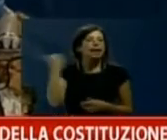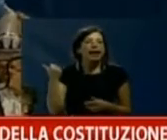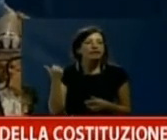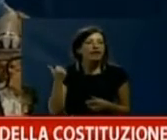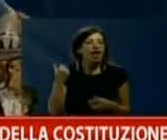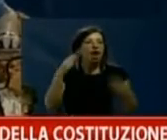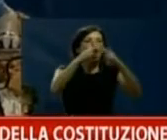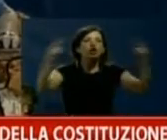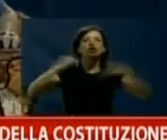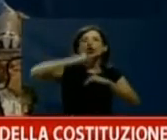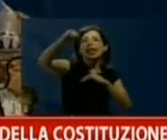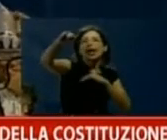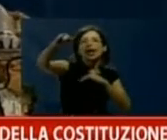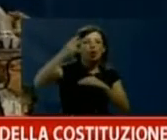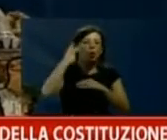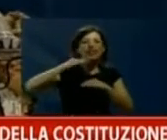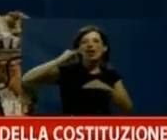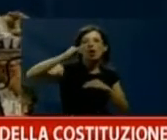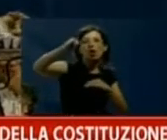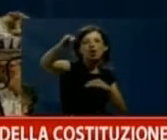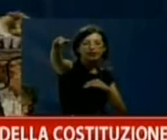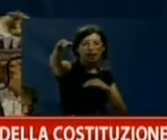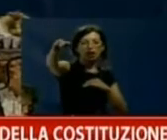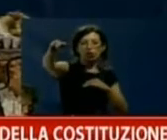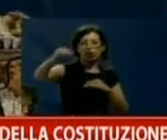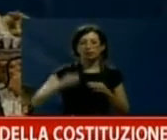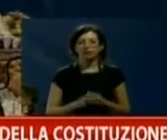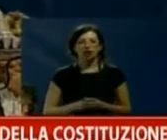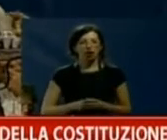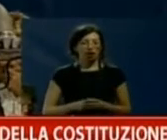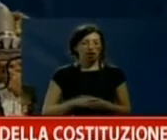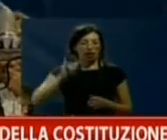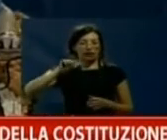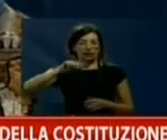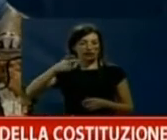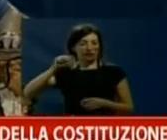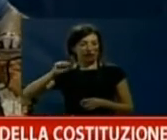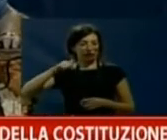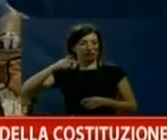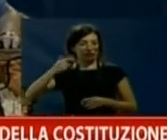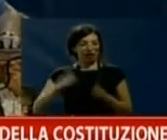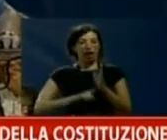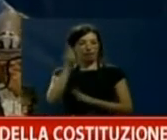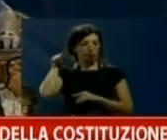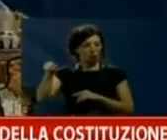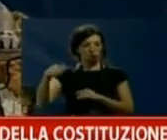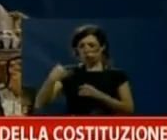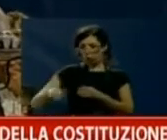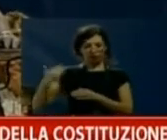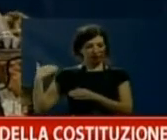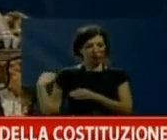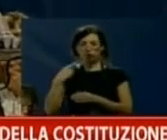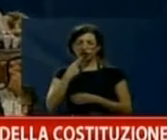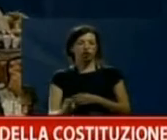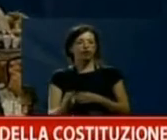L'ultimo rapporto Istat, è il tema a cui faceva riferimento Don Ciotti, ci dice che in Italia ci sono